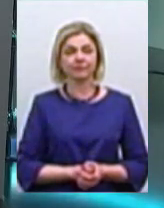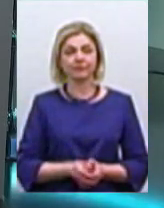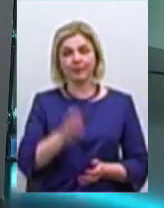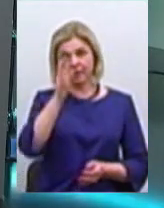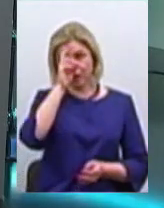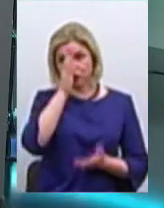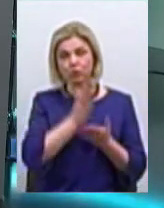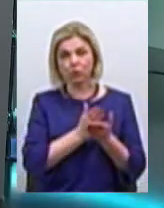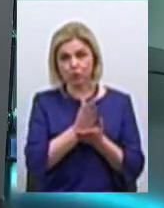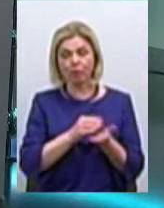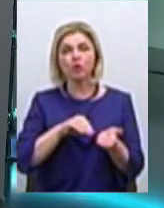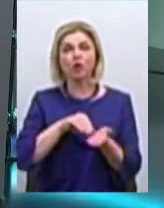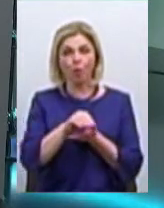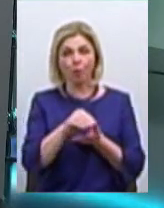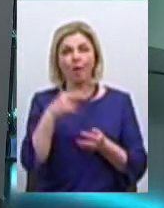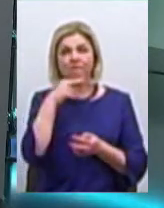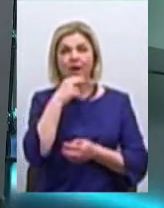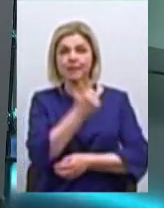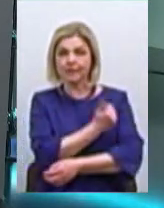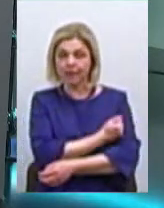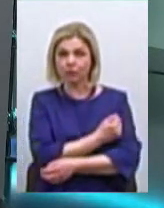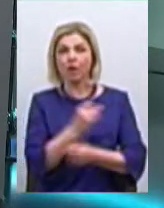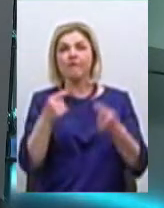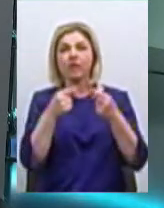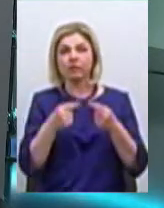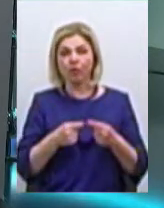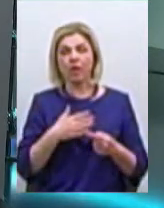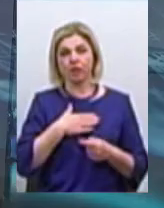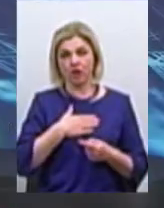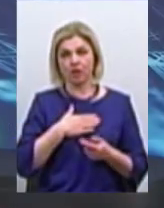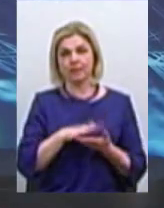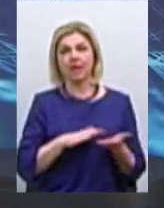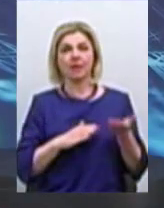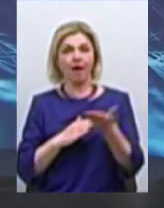Держпродспоживслужба закуповує вакцину. Відповідно до наших заявок,